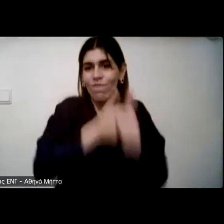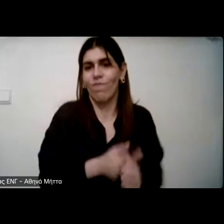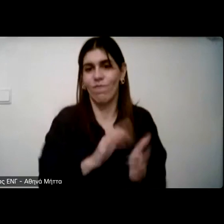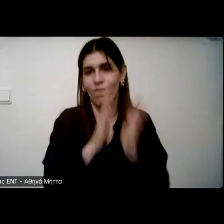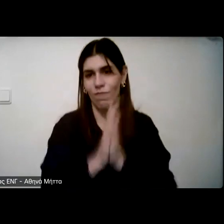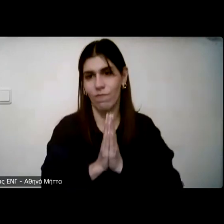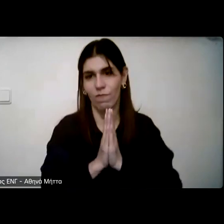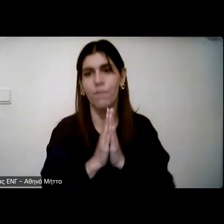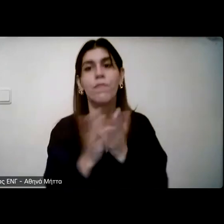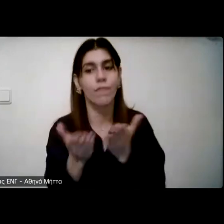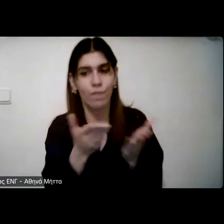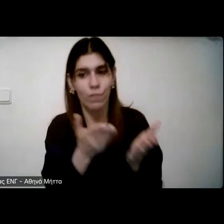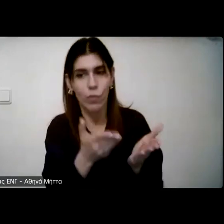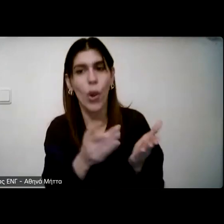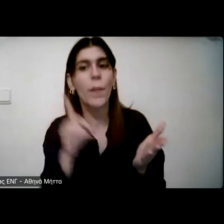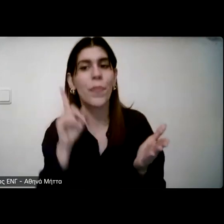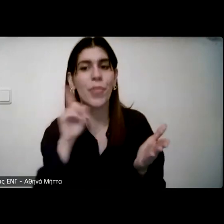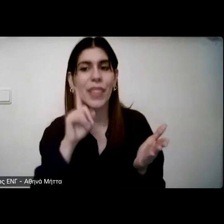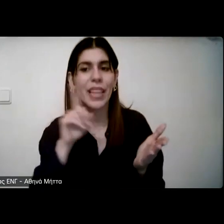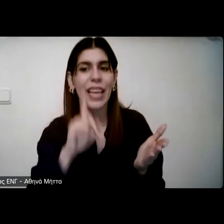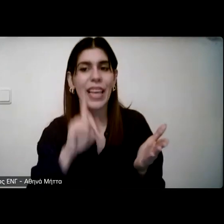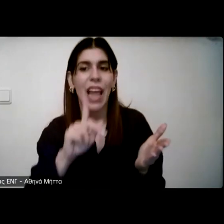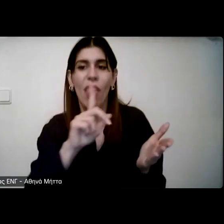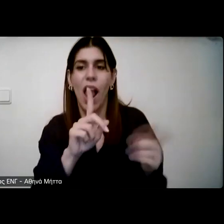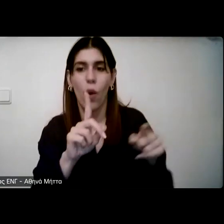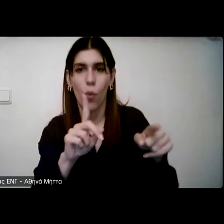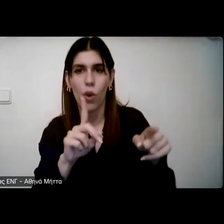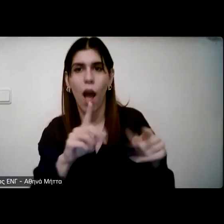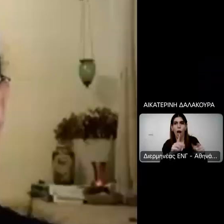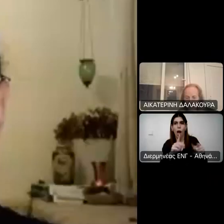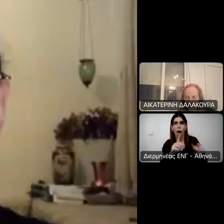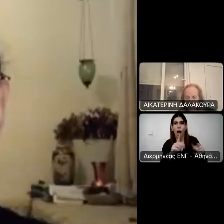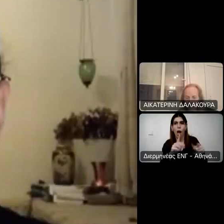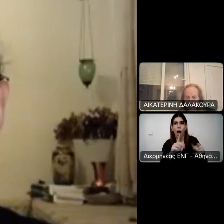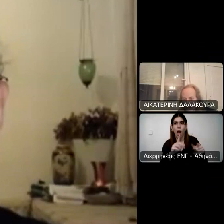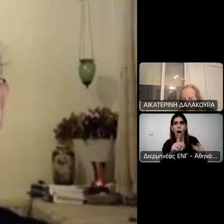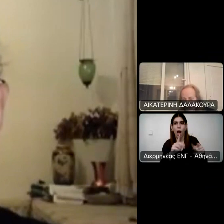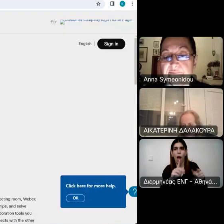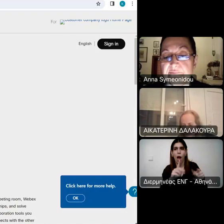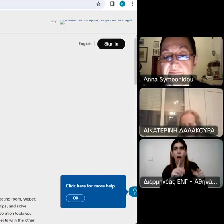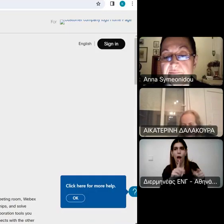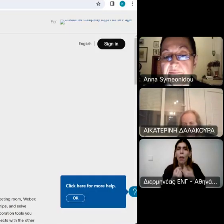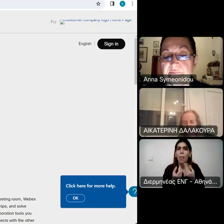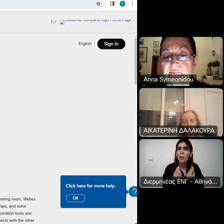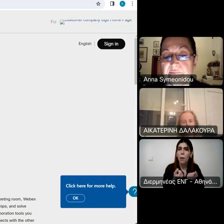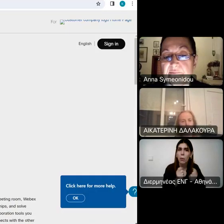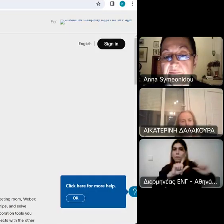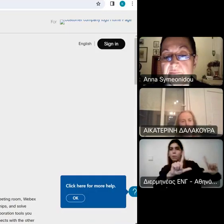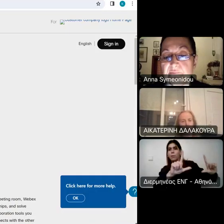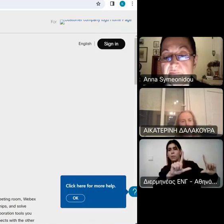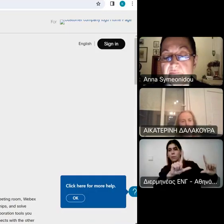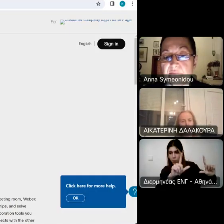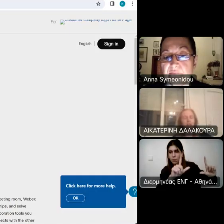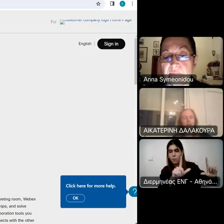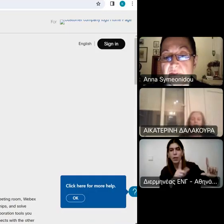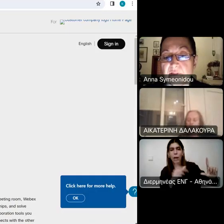Ναι, προσπαθώ να ανοίξω το PowerPoint. Είναι στην δεν και το σημαντικό βέβαια, αλλά δείχνει